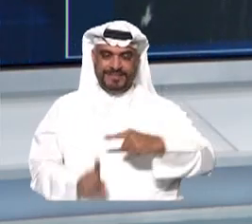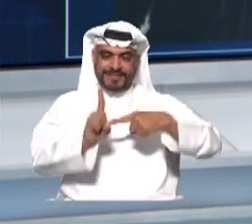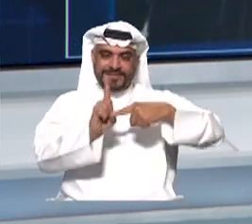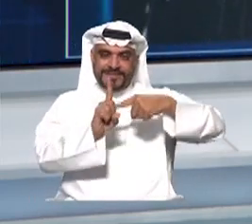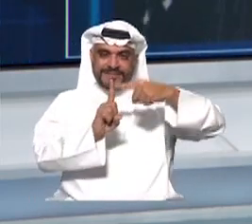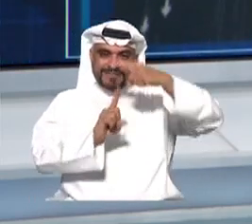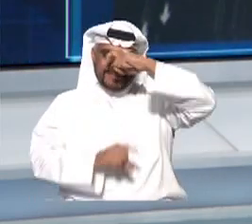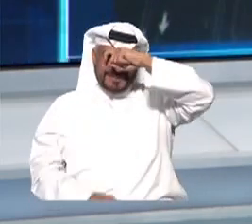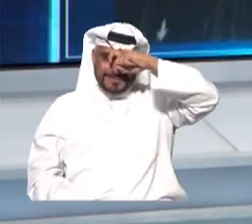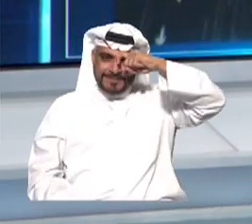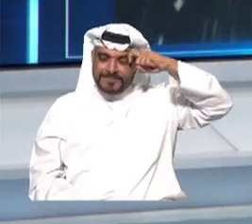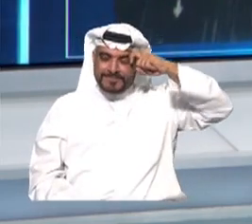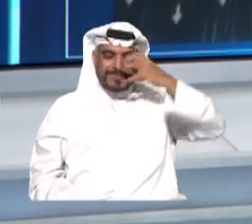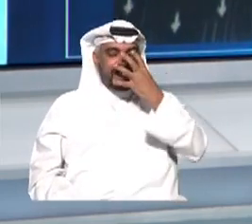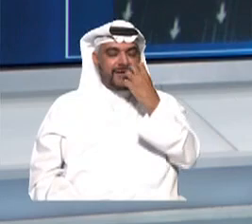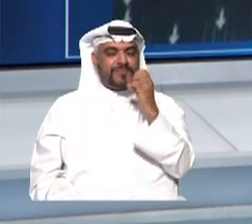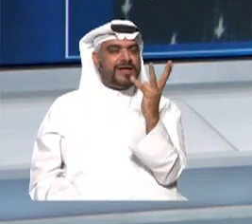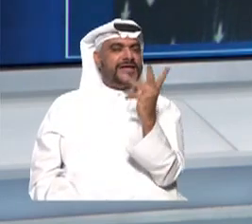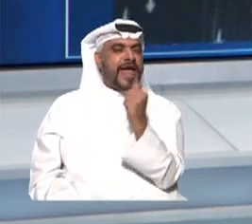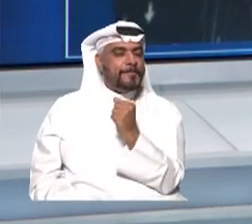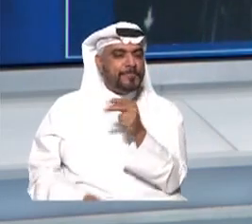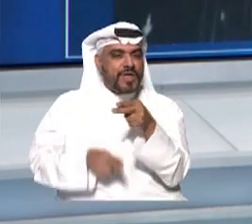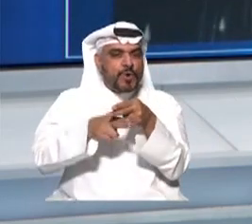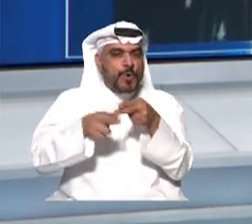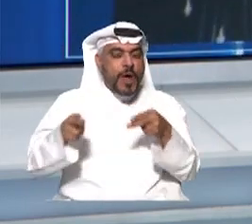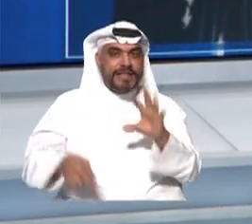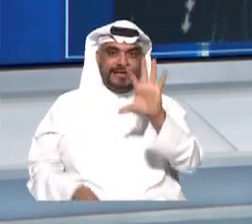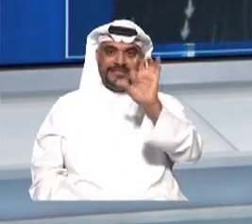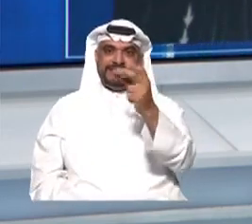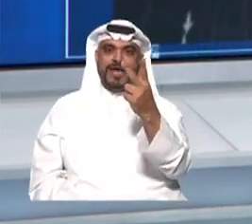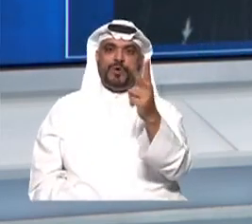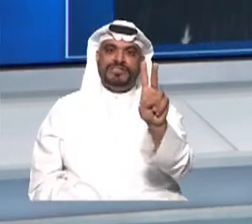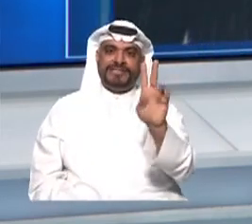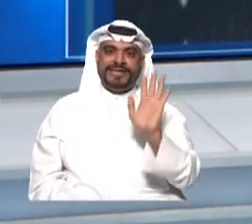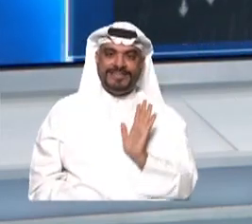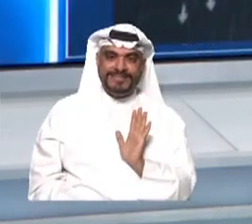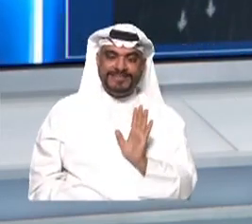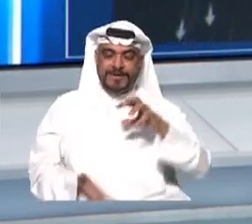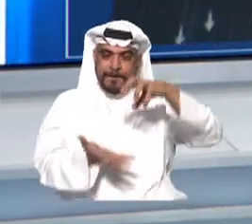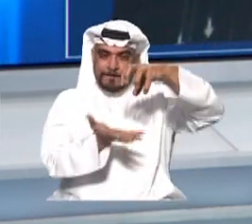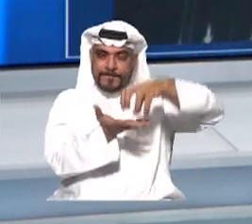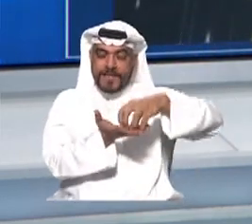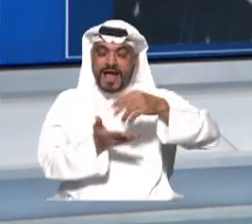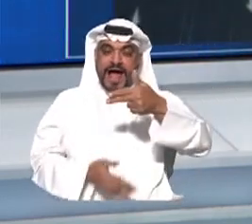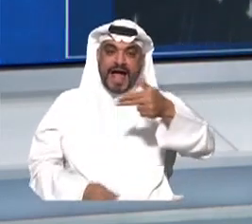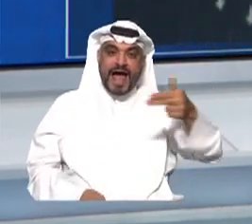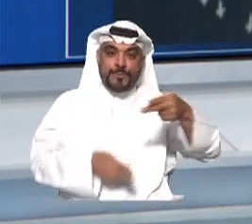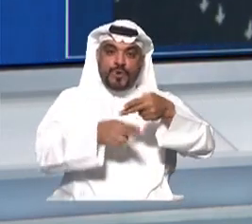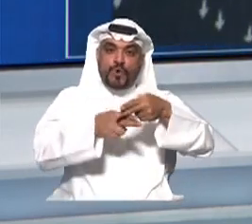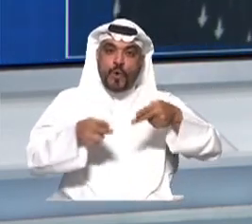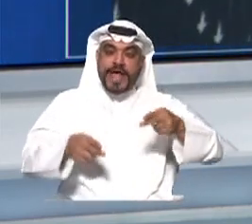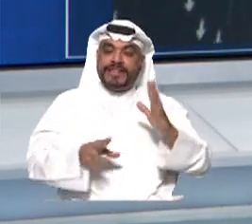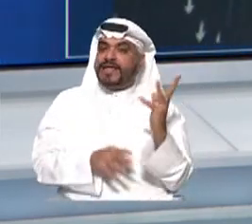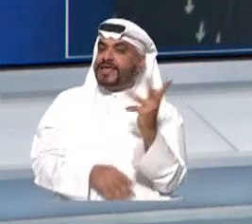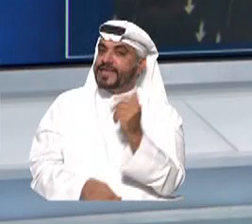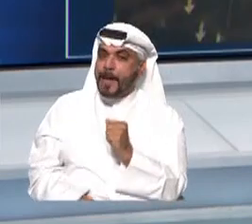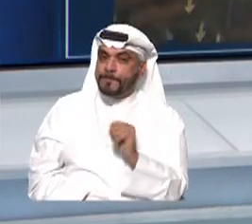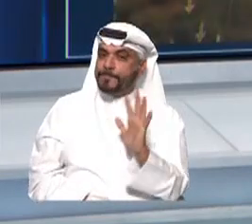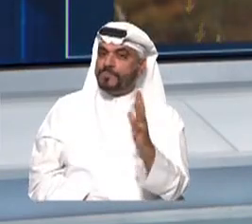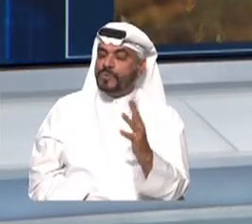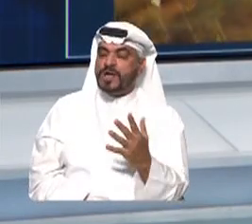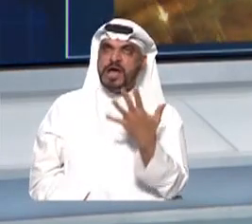المتوقع في منتصف هذه الليلة مدينة الكويت 29 درجة مئوية، المناطق الغربية من دولة الكويت السالمي شقاية قد تصل